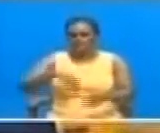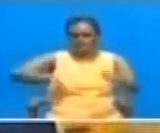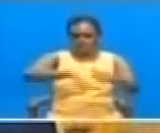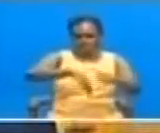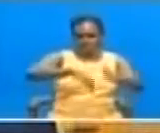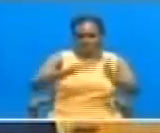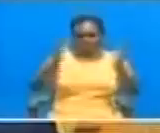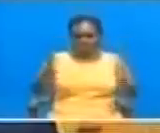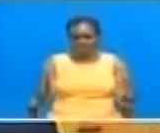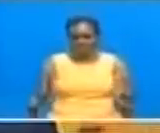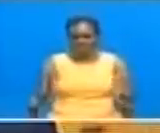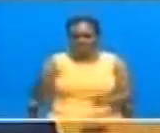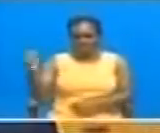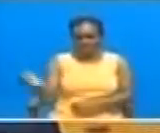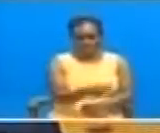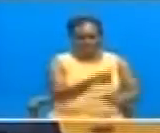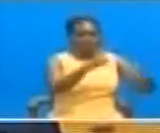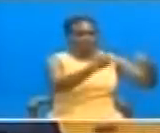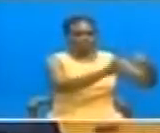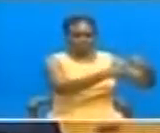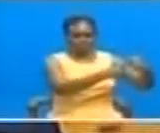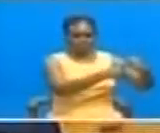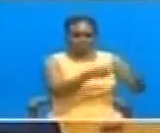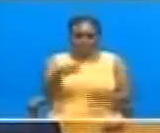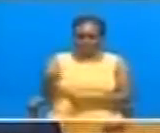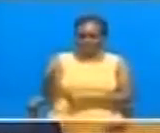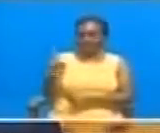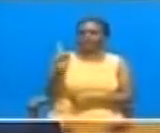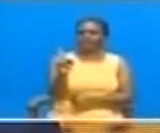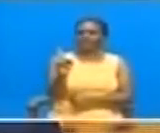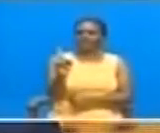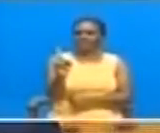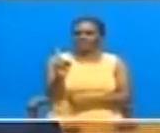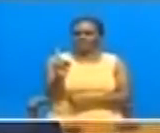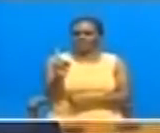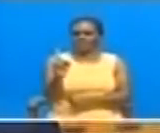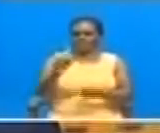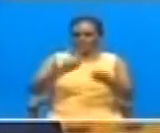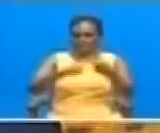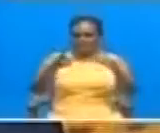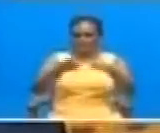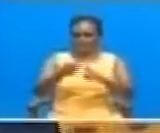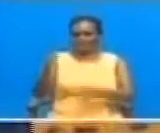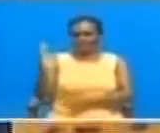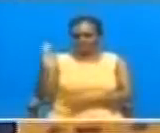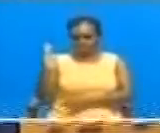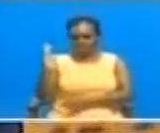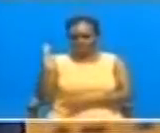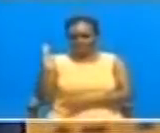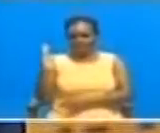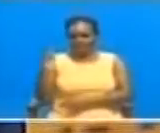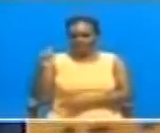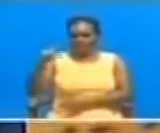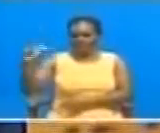kandanda humu nchini wa mwezi wa Juni. Nzigiimana aliwapiku kiungo wa Ulinzi Kevin Amwai,